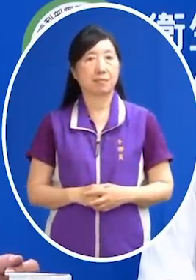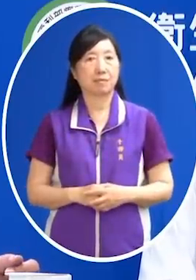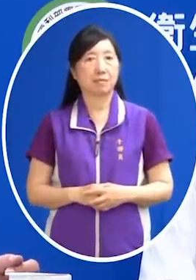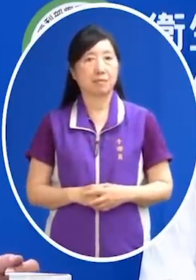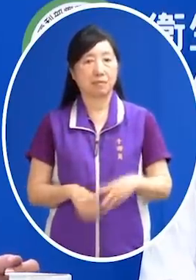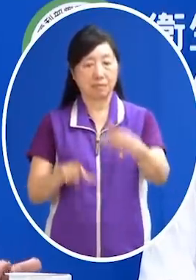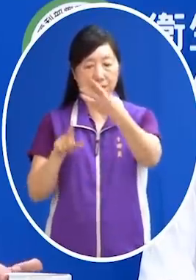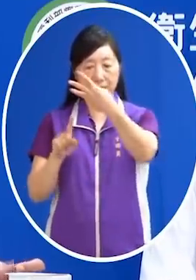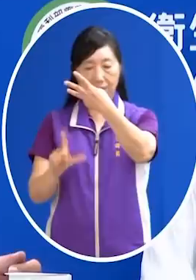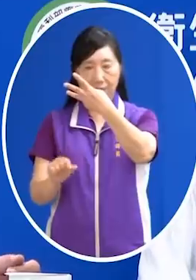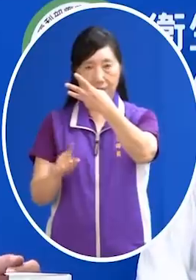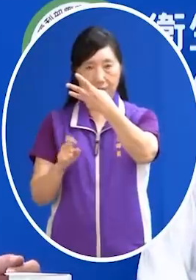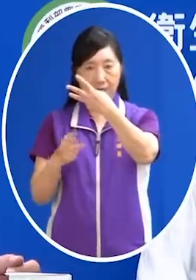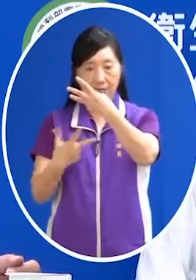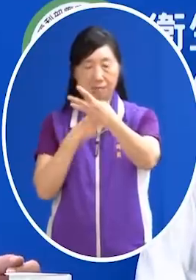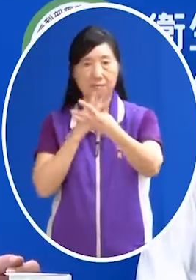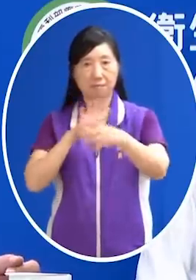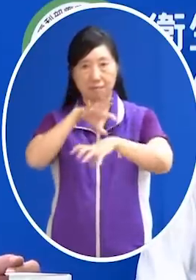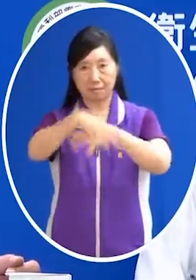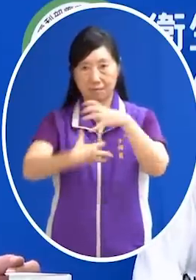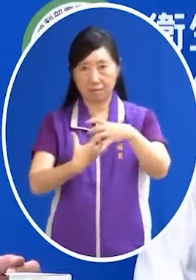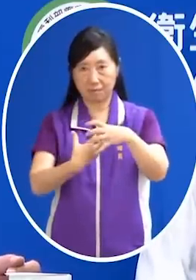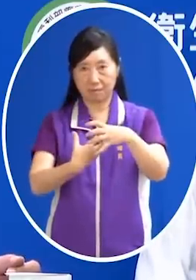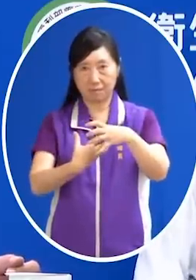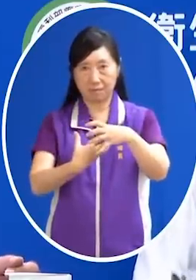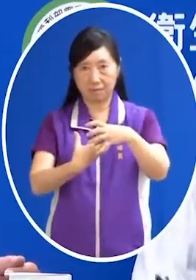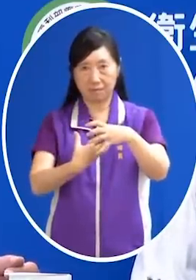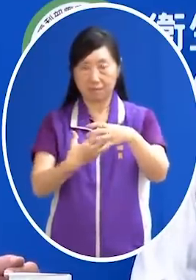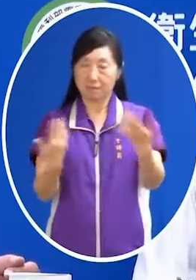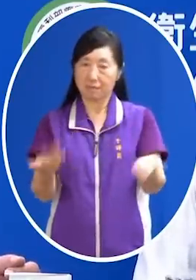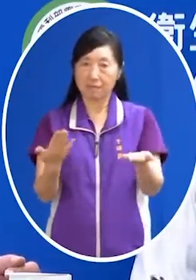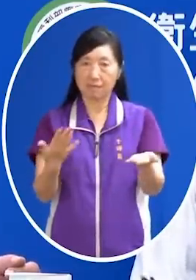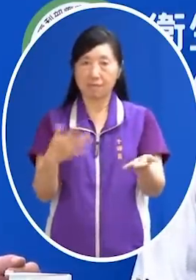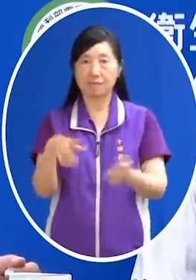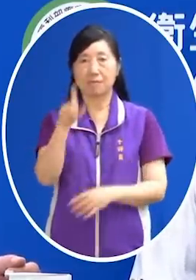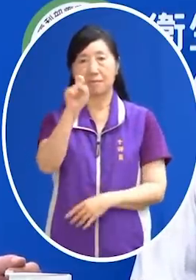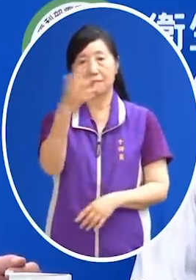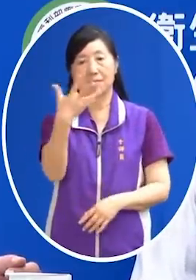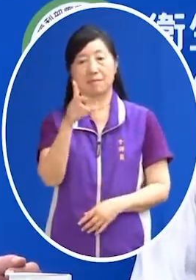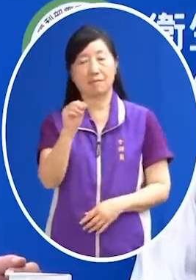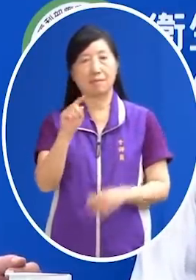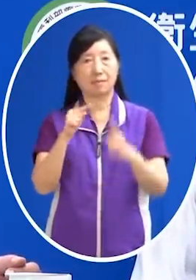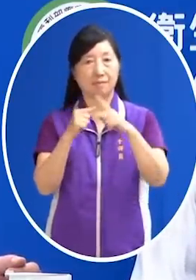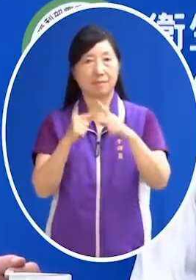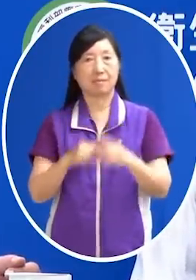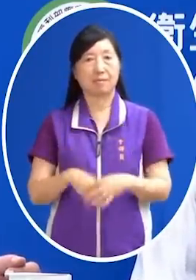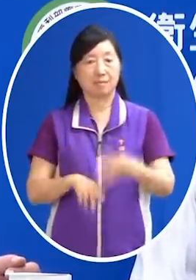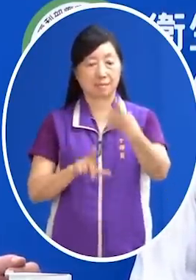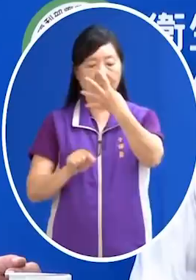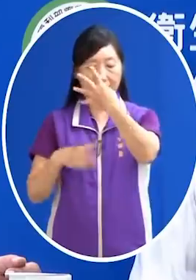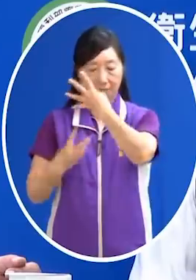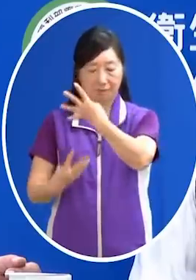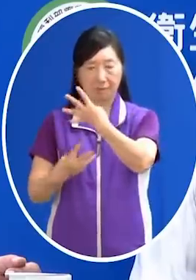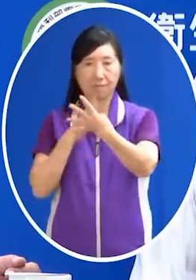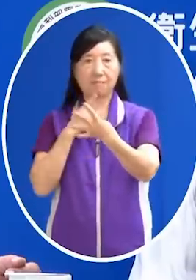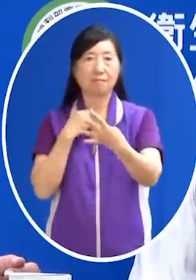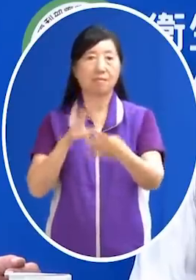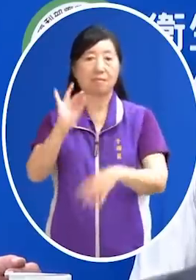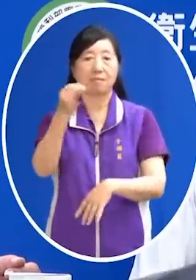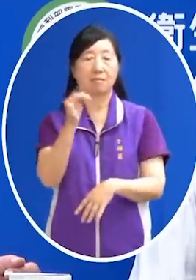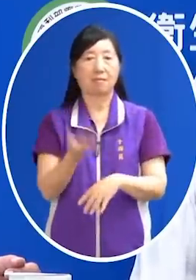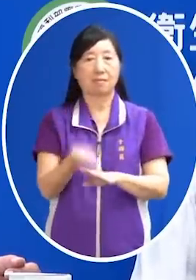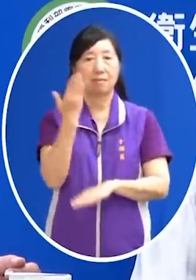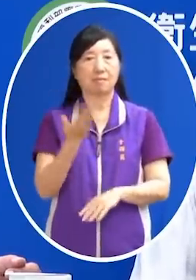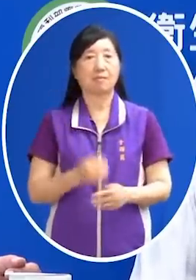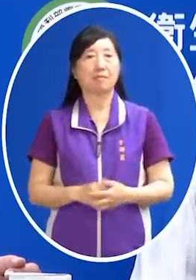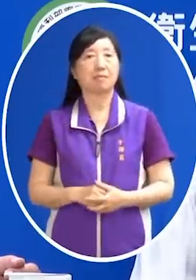那个3月17号的时候，全球是将近18万人。那到了4月3号就破100万，